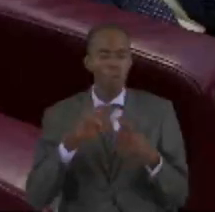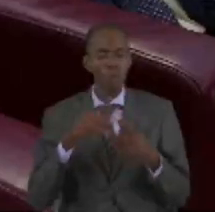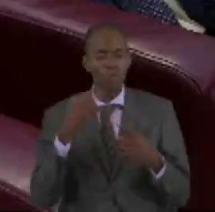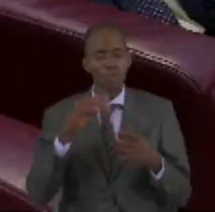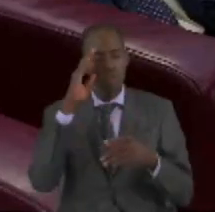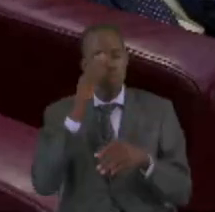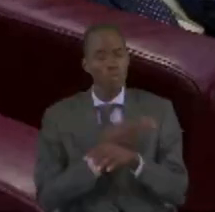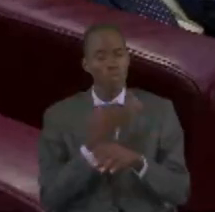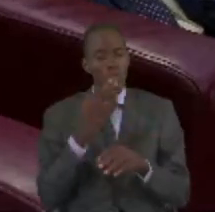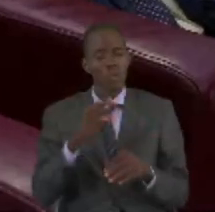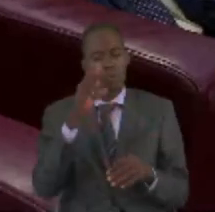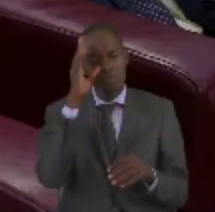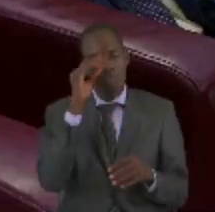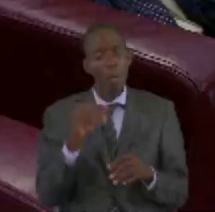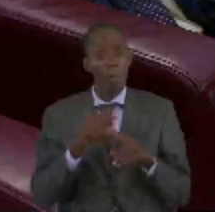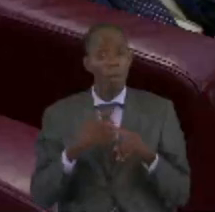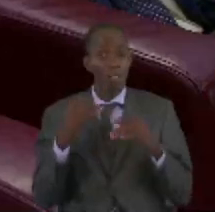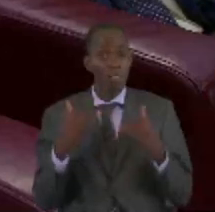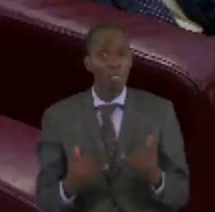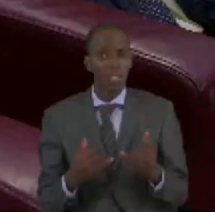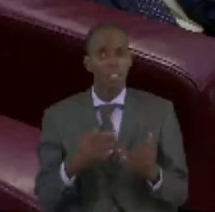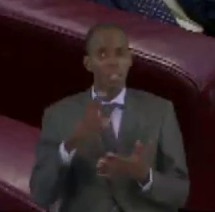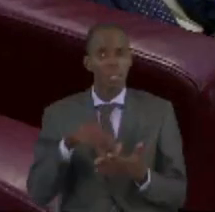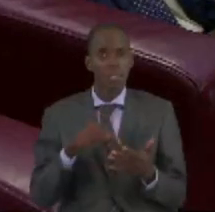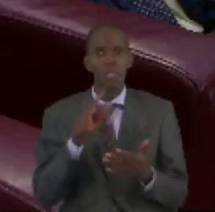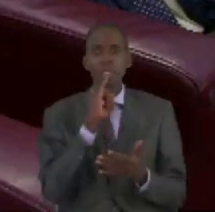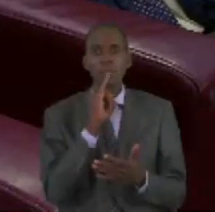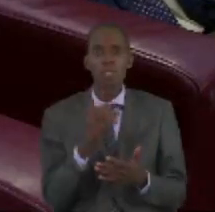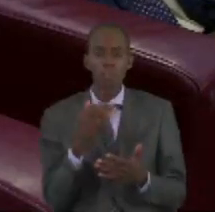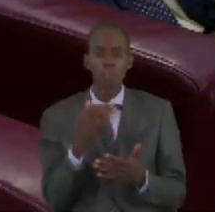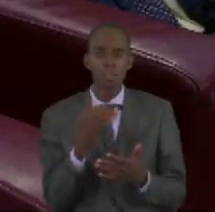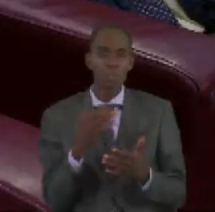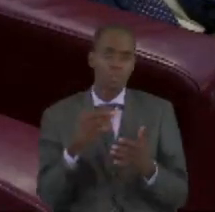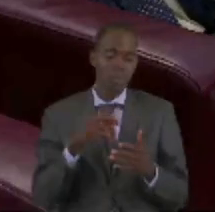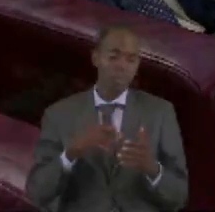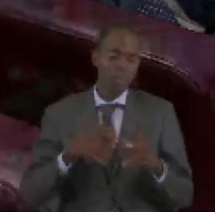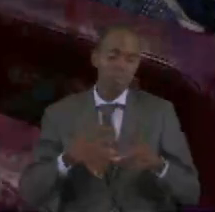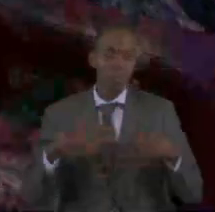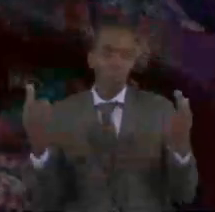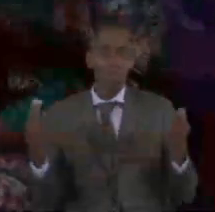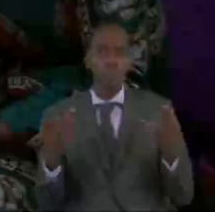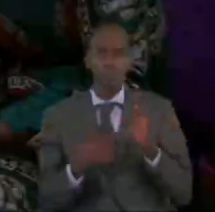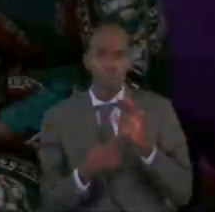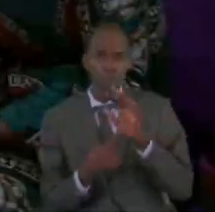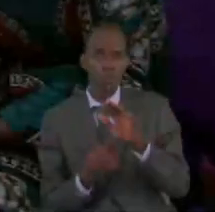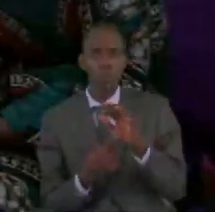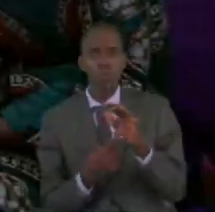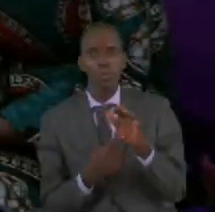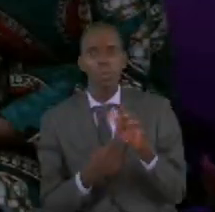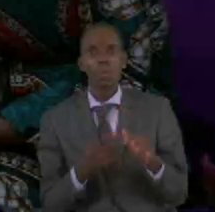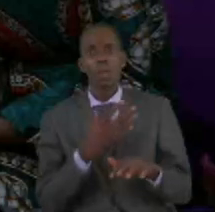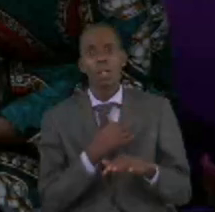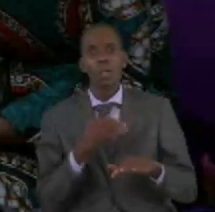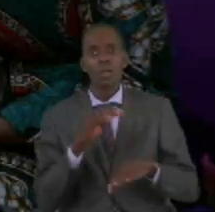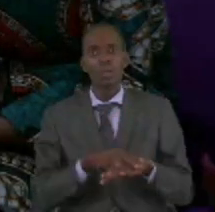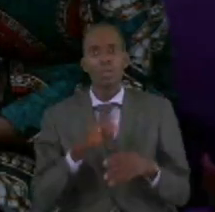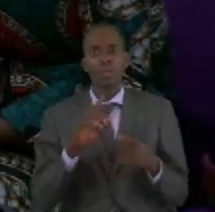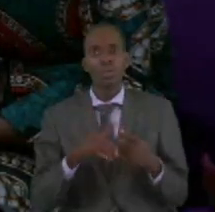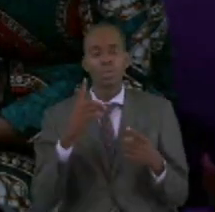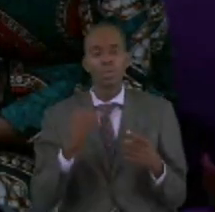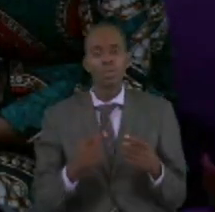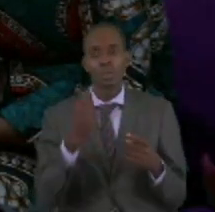les générations passées, mais ce n'est pas connu aux hommes. Maintenant, c'est révélé. Maintenant, il n'a pas été